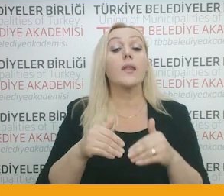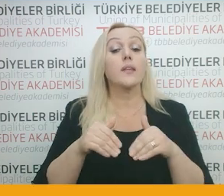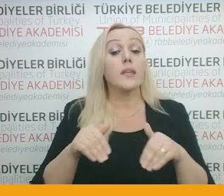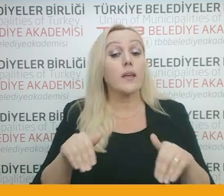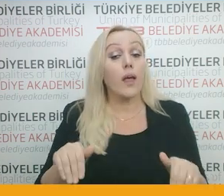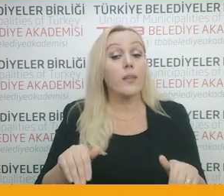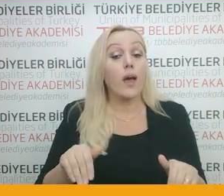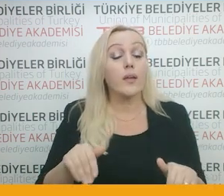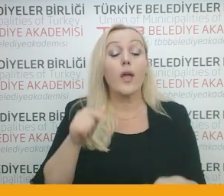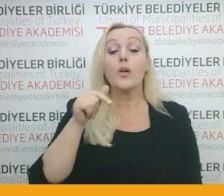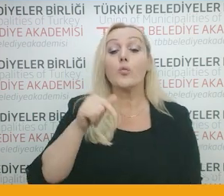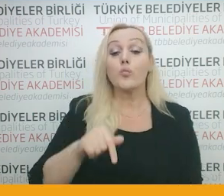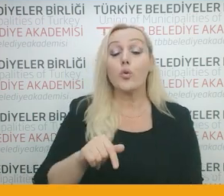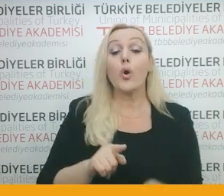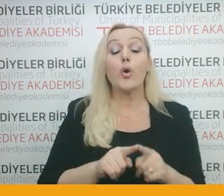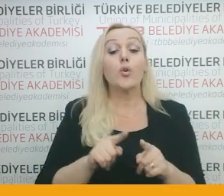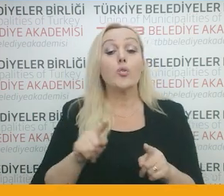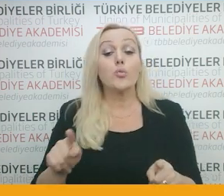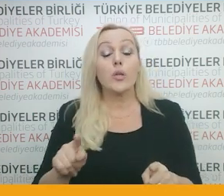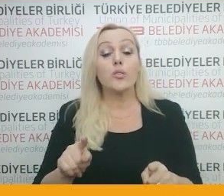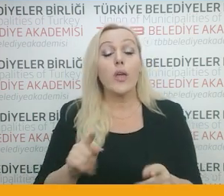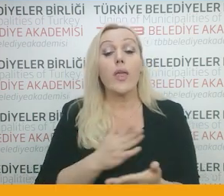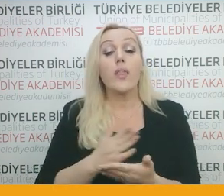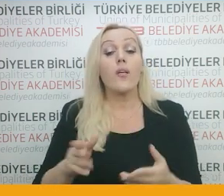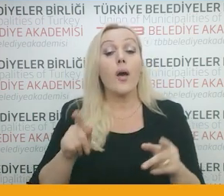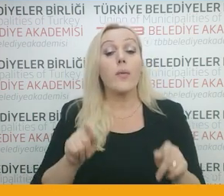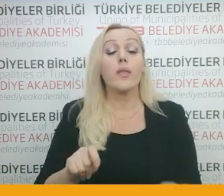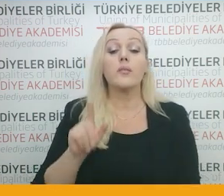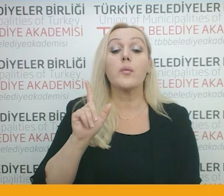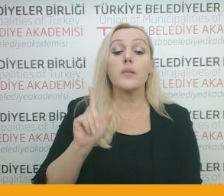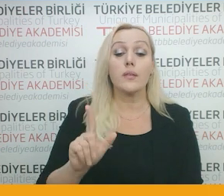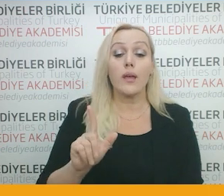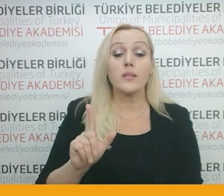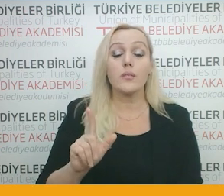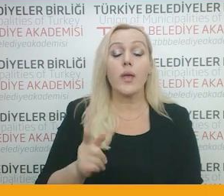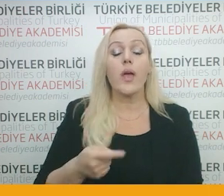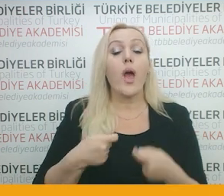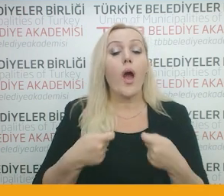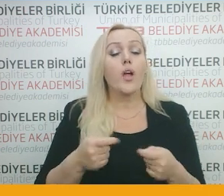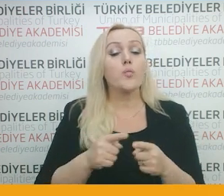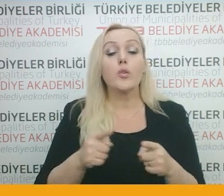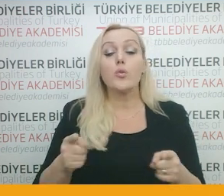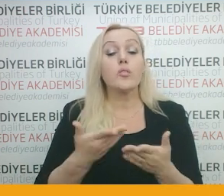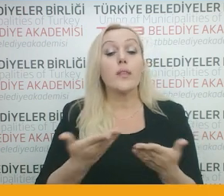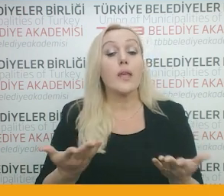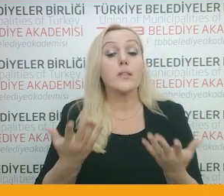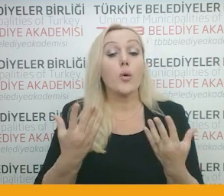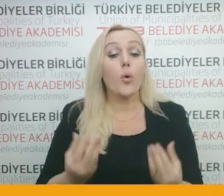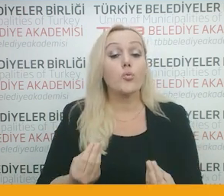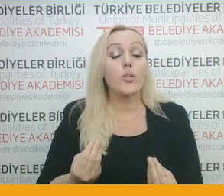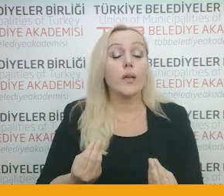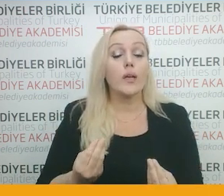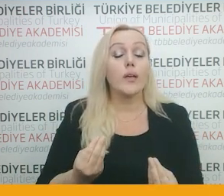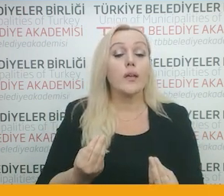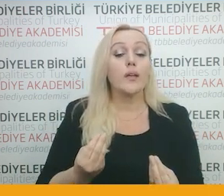verdiği şekilde bu süreci götürmemiz gerekiyor. Harcama süreci nasıl olacak arkadaşlar? Harcama süreci